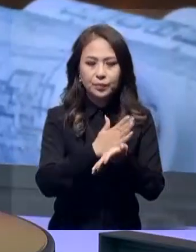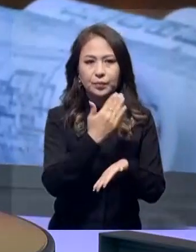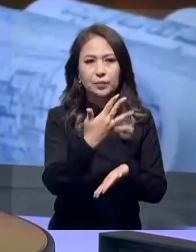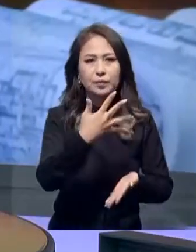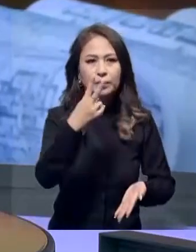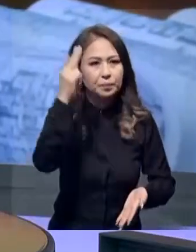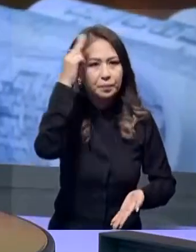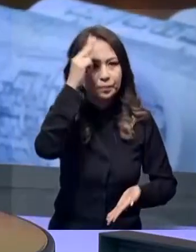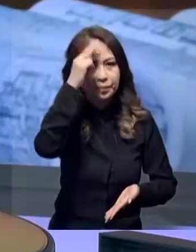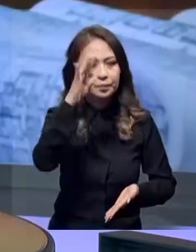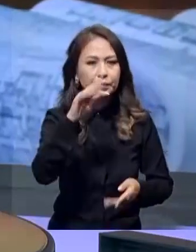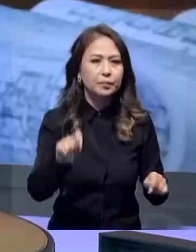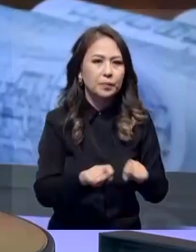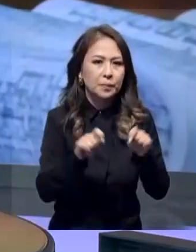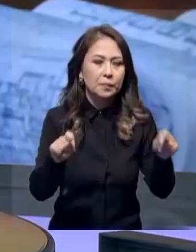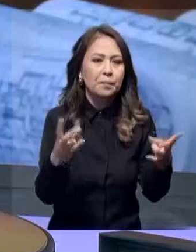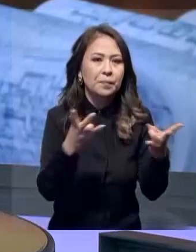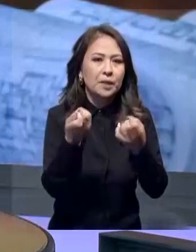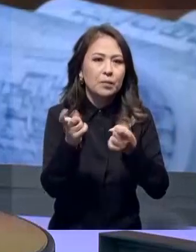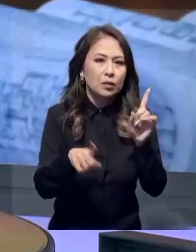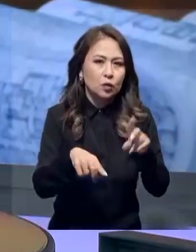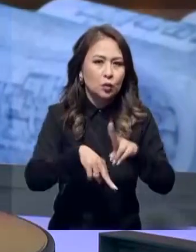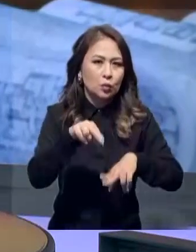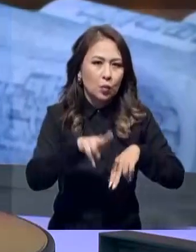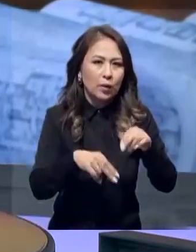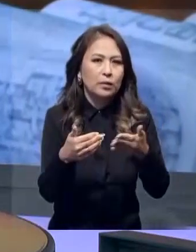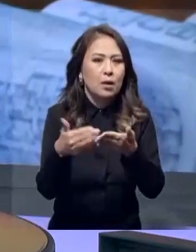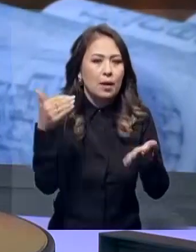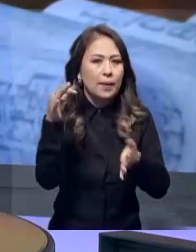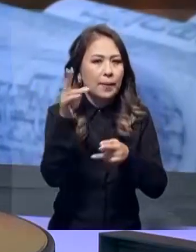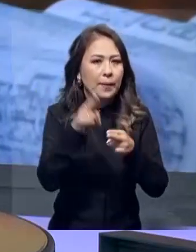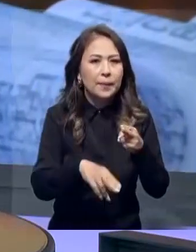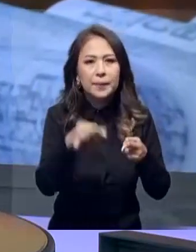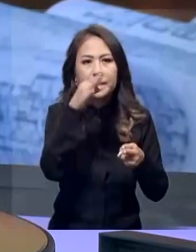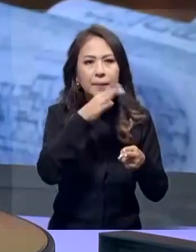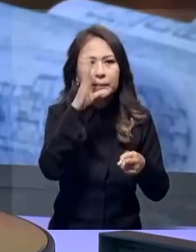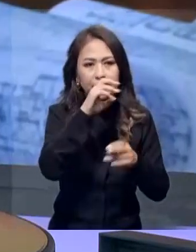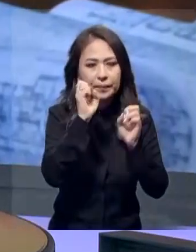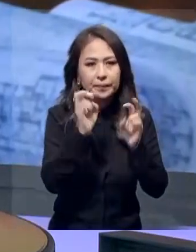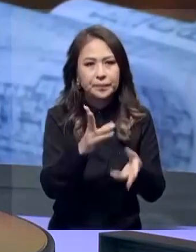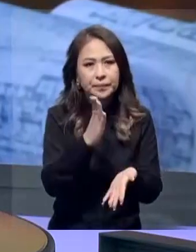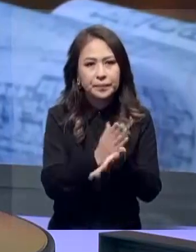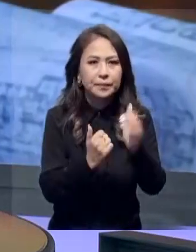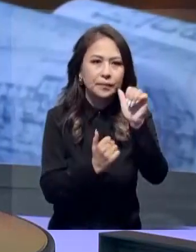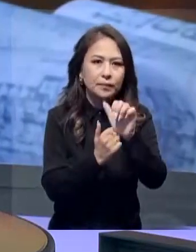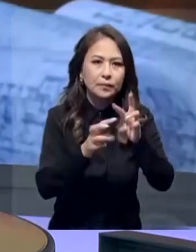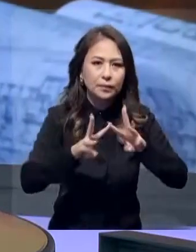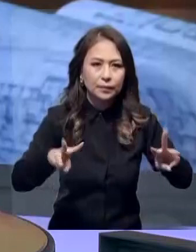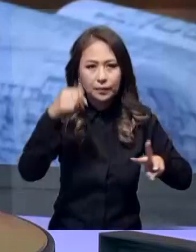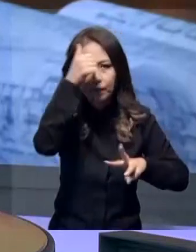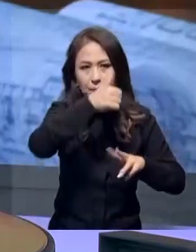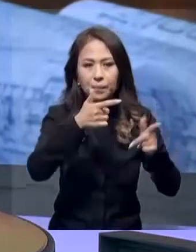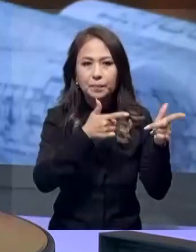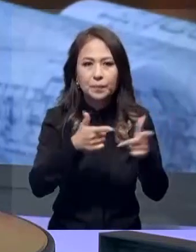Соның 52-сі білім күні ашылуға тиіс. Бірақ кейбірінің құрылысы оған дейін аяқталмай қалу қаупі бар. Премьер-министр оқу жылына